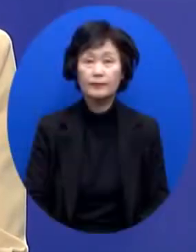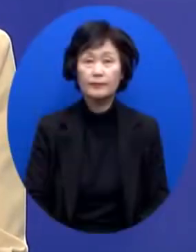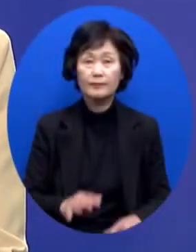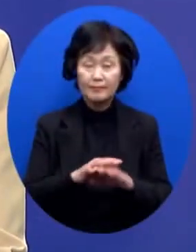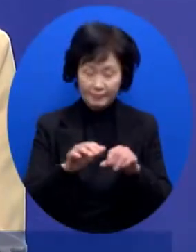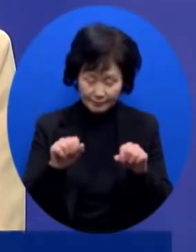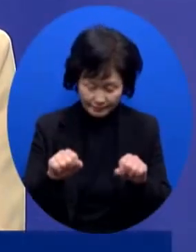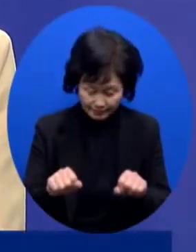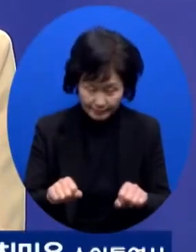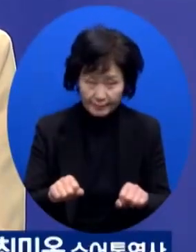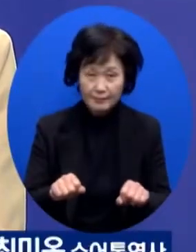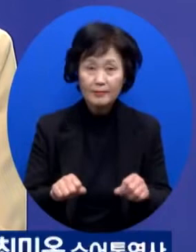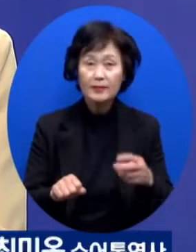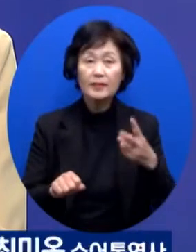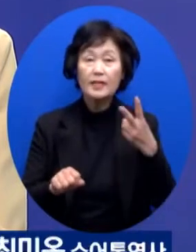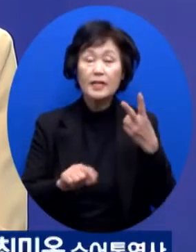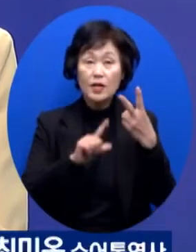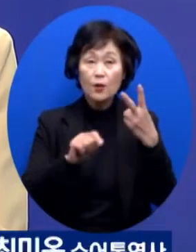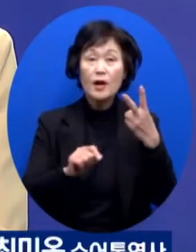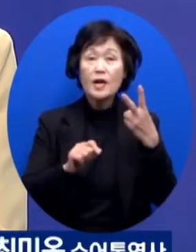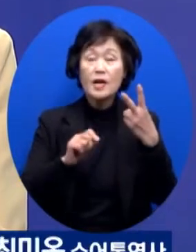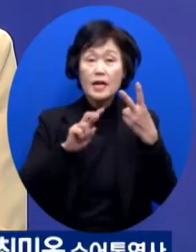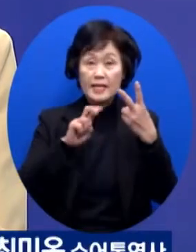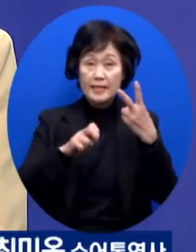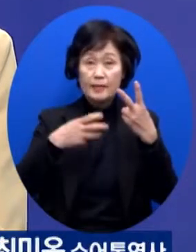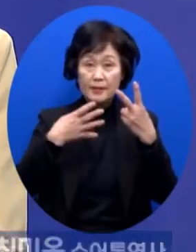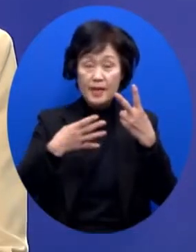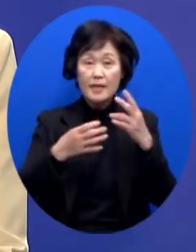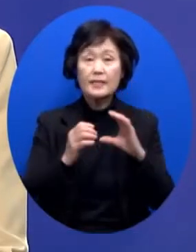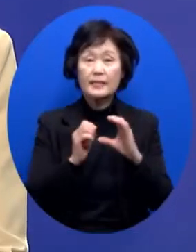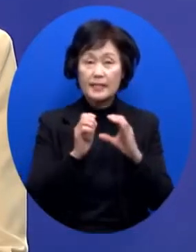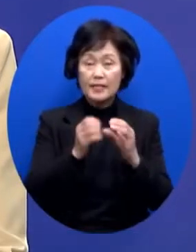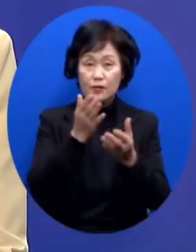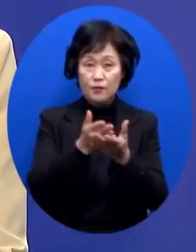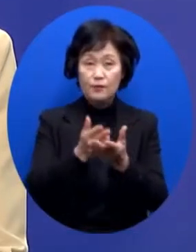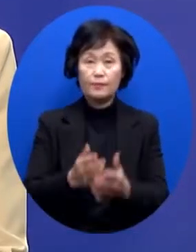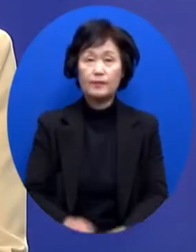시청자 여러분 안녕하십니까 2월 24일 시트에 수 있습니다